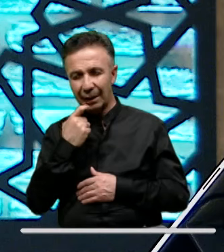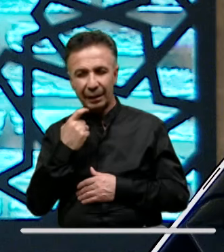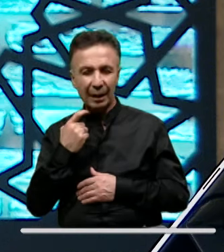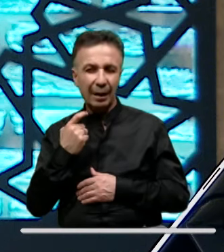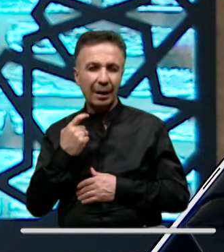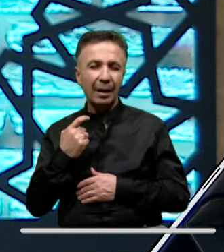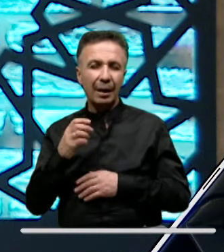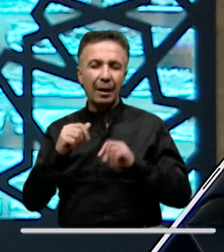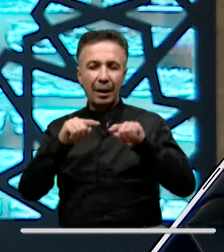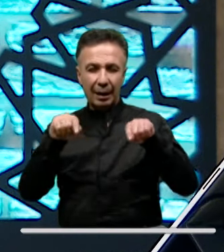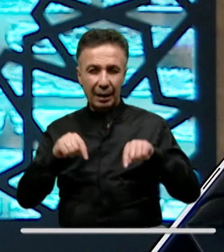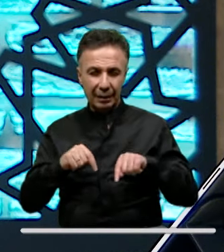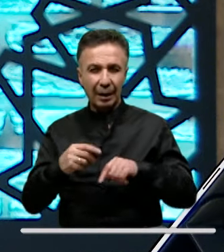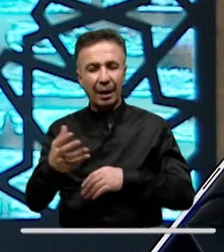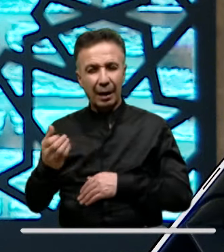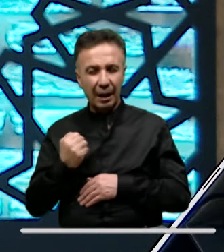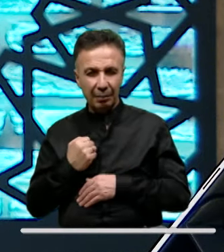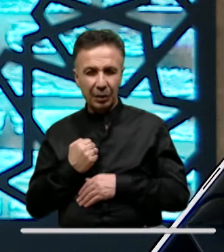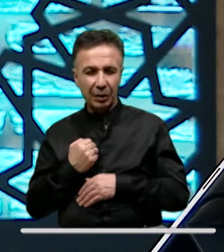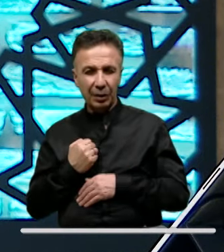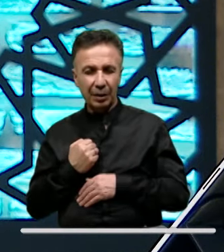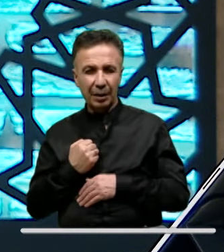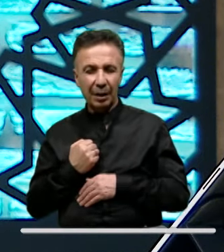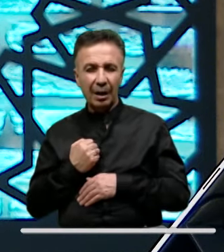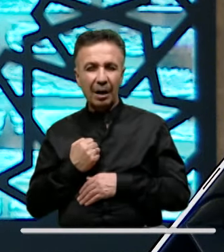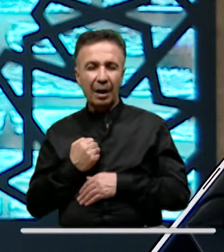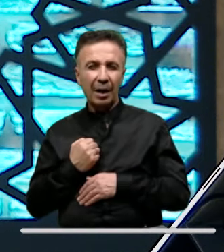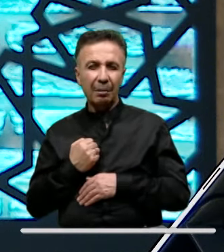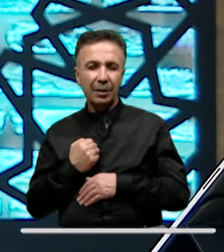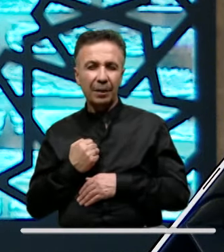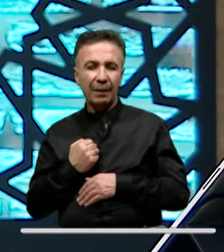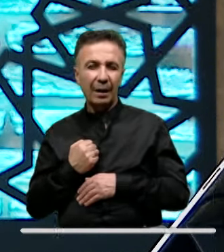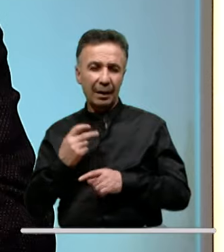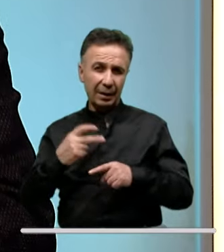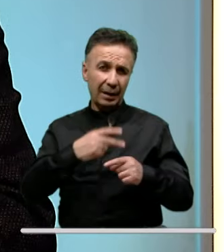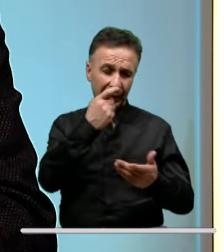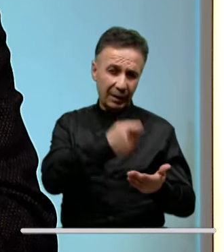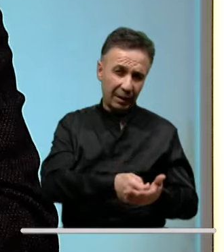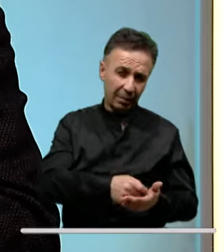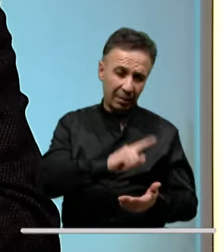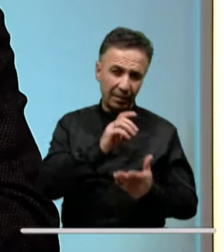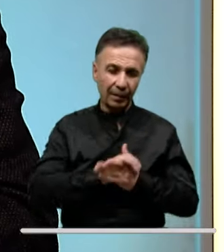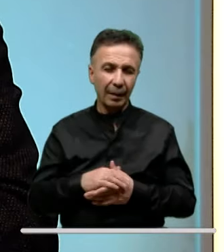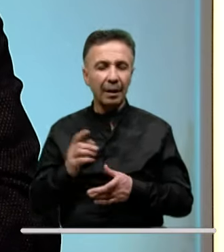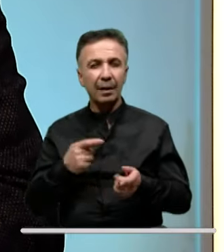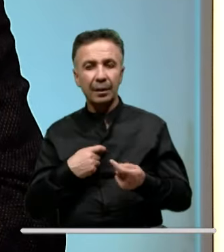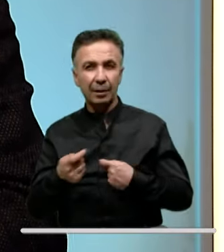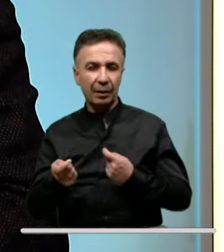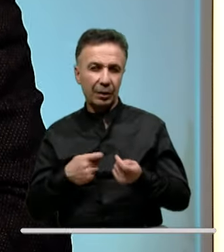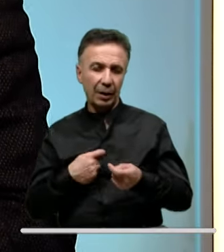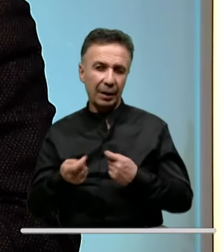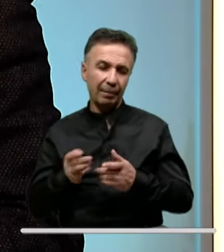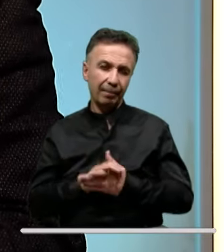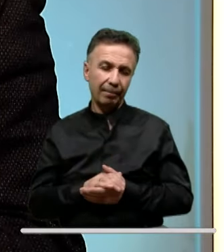itibariyle de yaklaşık 4-4,5 milyon Türk lirası yapıyormuş. Zekat vermesi gerekir mi? Tabii yatırım araçları ticari. Yani bir